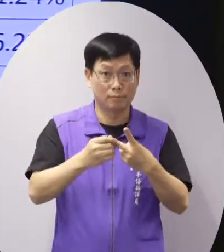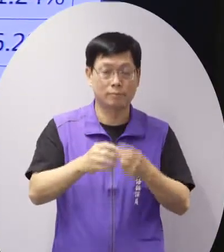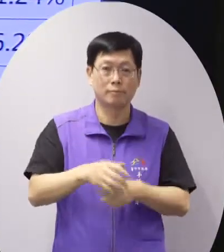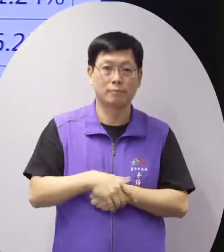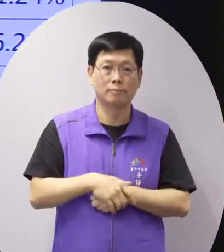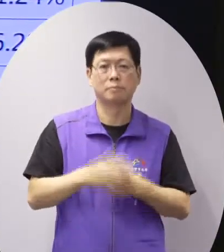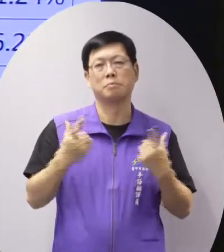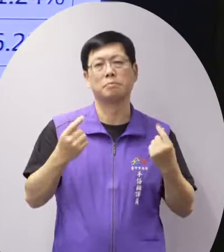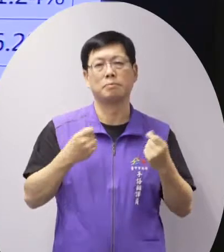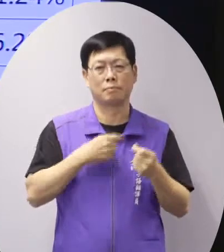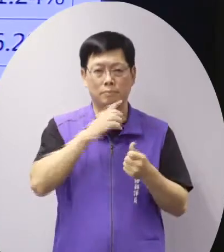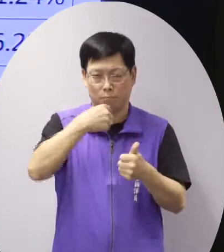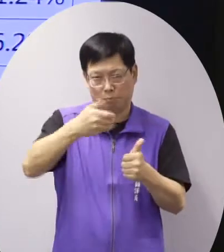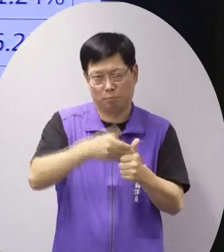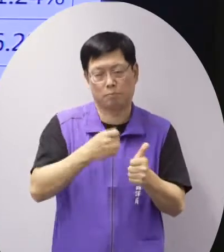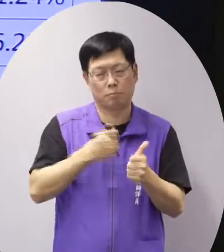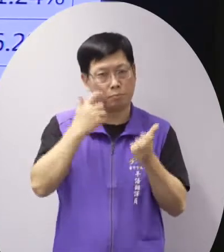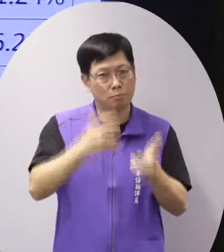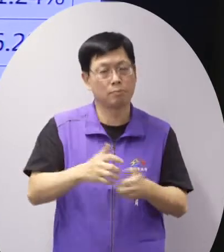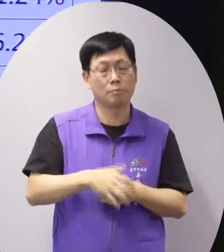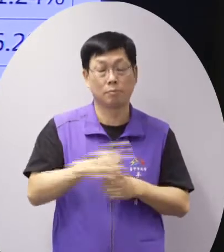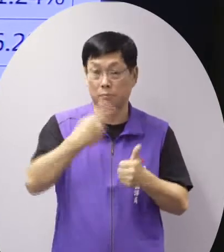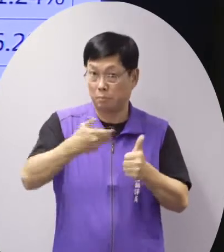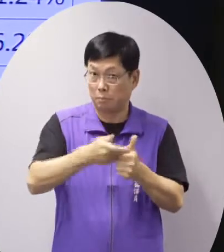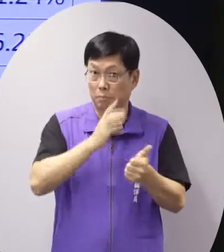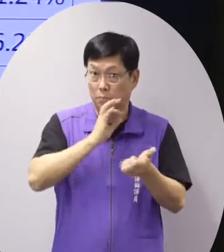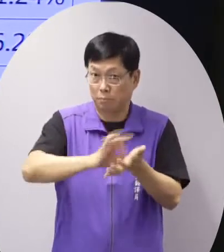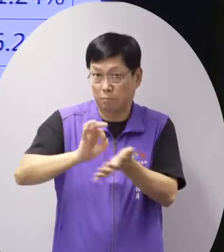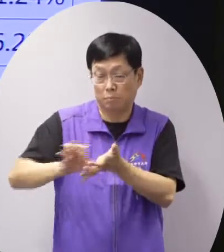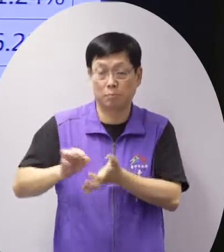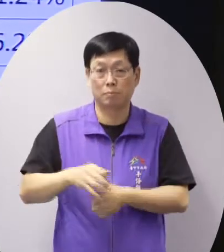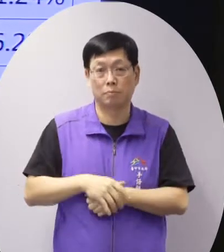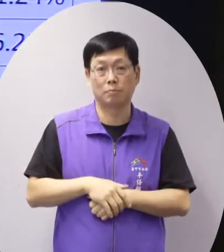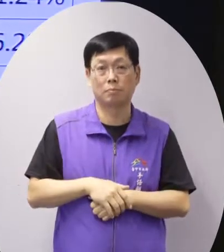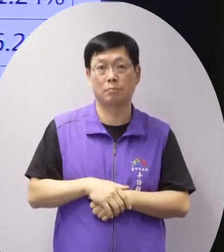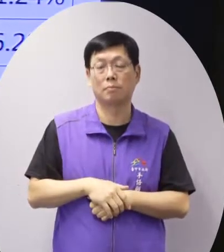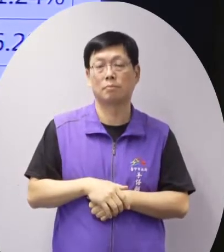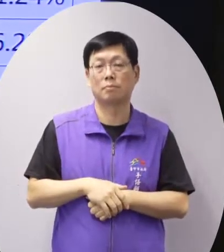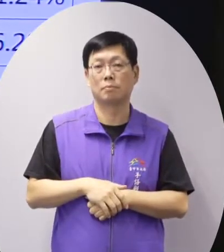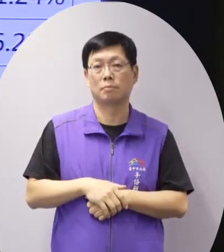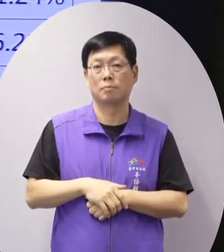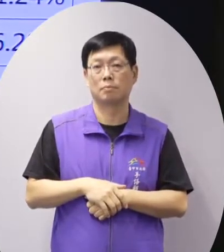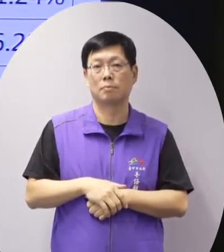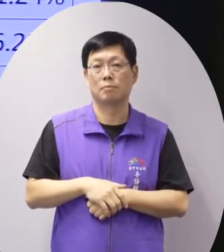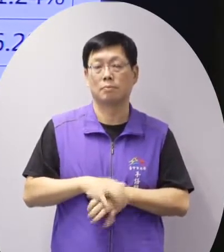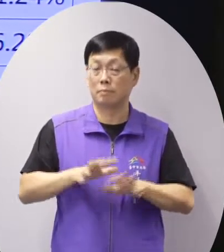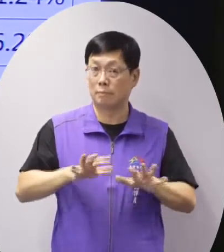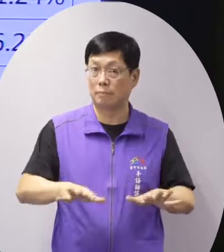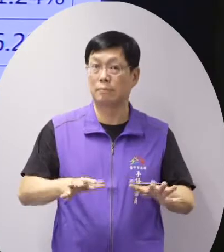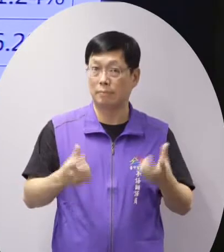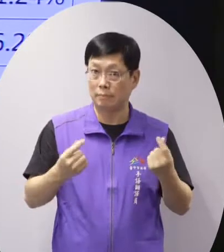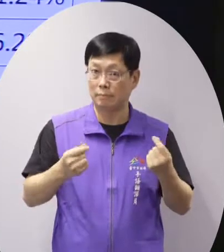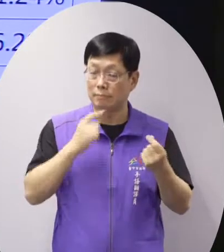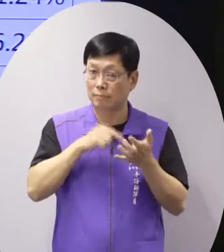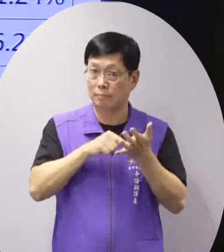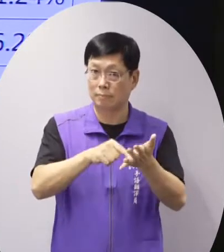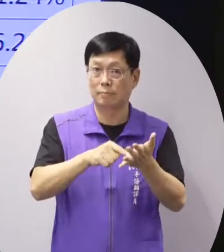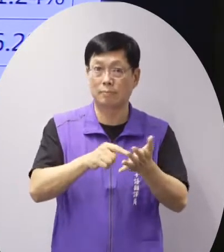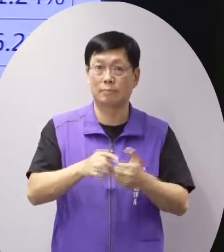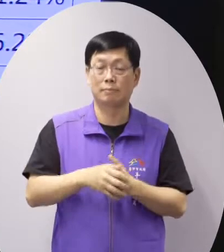们是也不能忽略教育哈。我们的教育发展，教育发展支出哈，我们也编